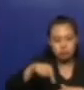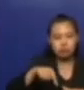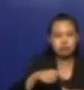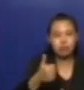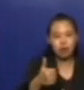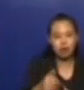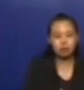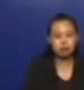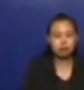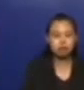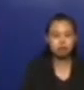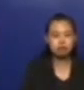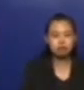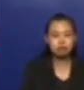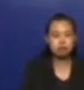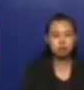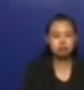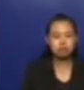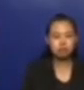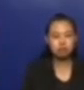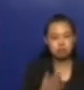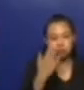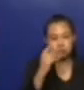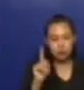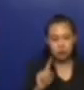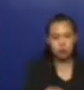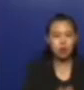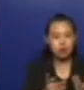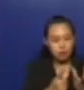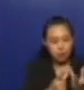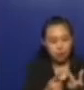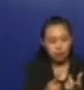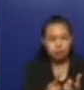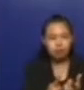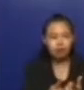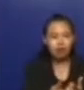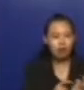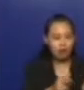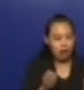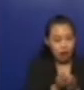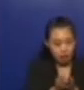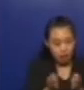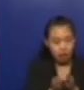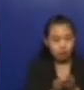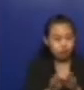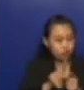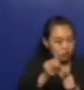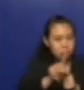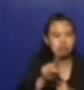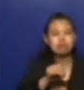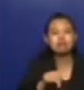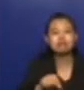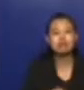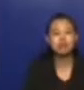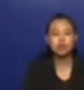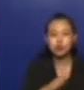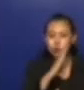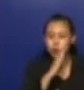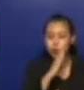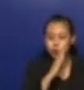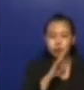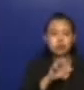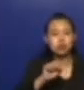กโพทุกสำนักบอกว่าเรตติ้งท่านมาเป็นอันดับหนึ่งผมเชื่อแน่ว่าเที่ยวหน้าท่านพาผู้แทนเข้าสภ